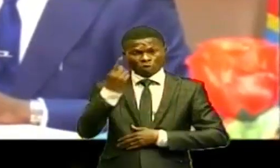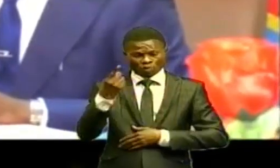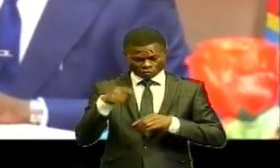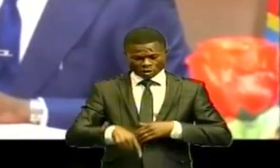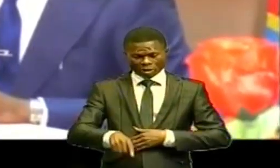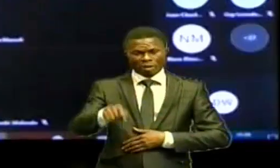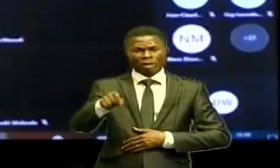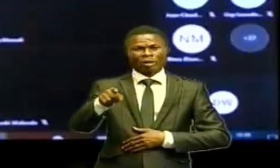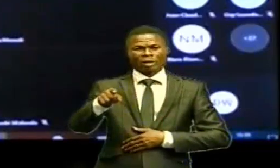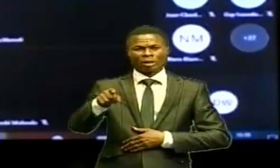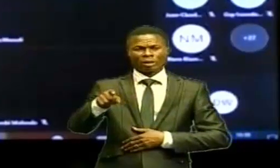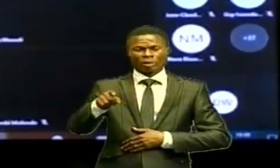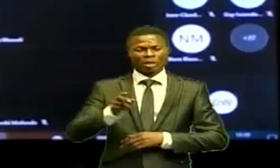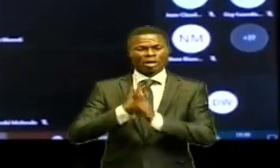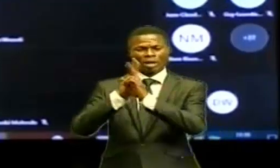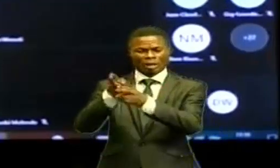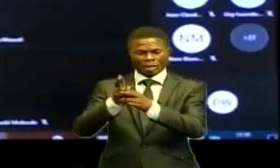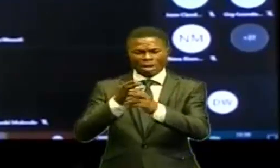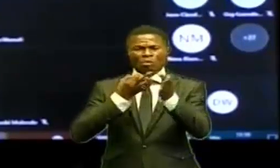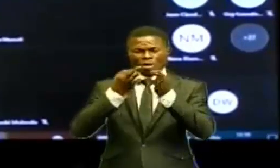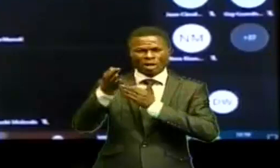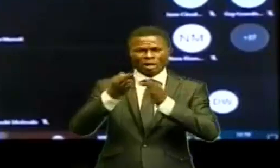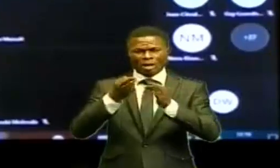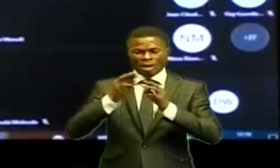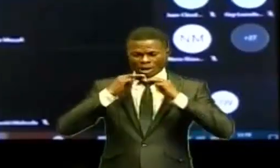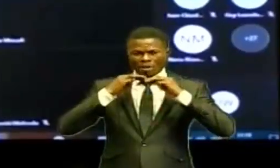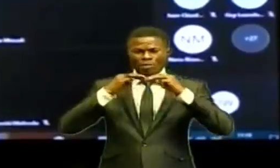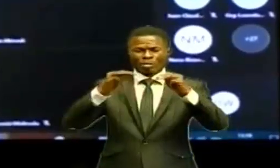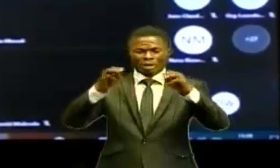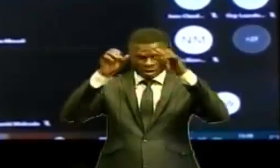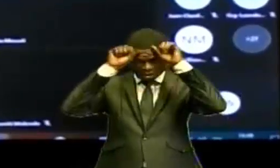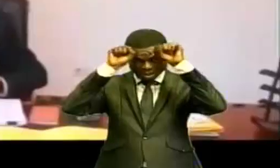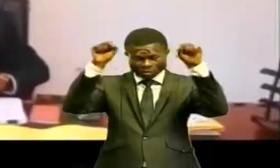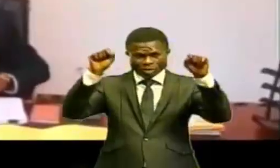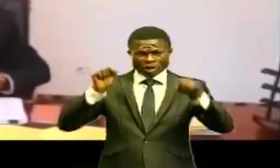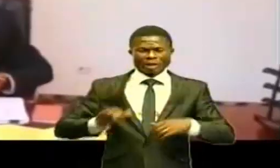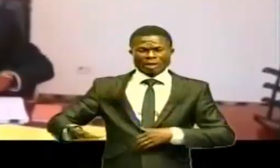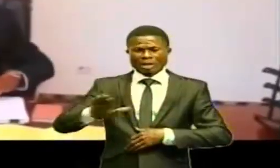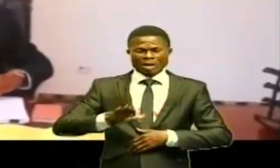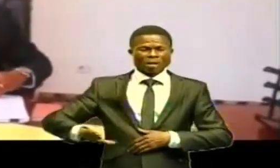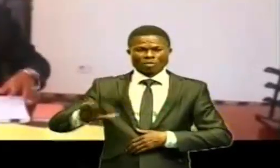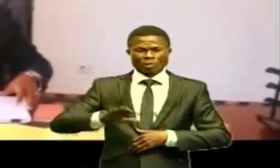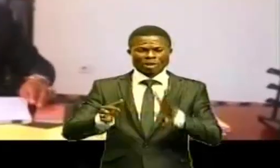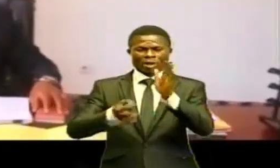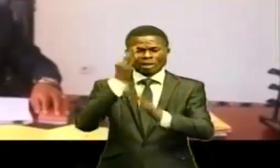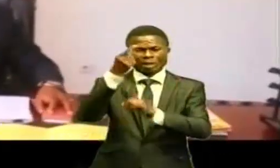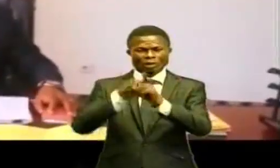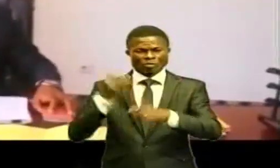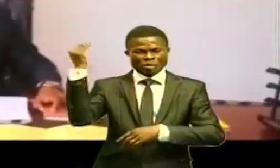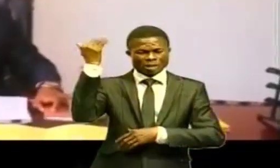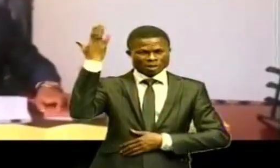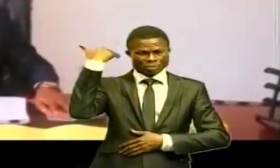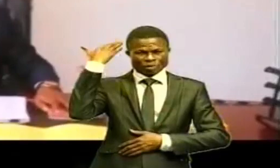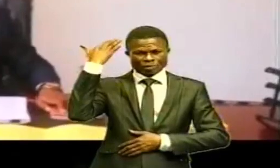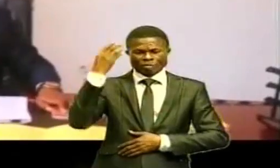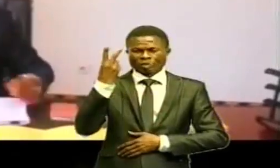jours par des réactions et commentaires sur le message du président de la République à la Nation le 13 décembre dernier, par